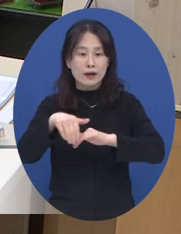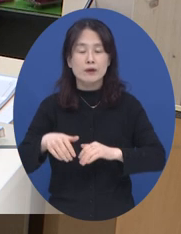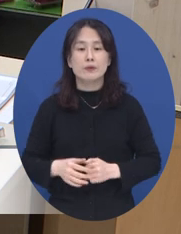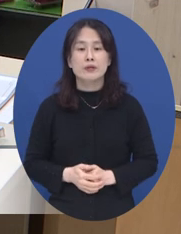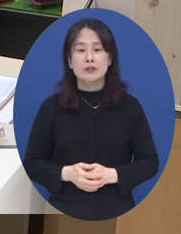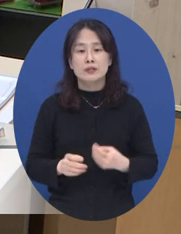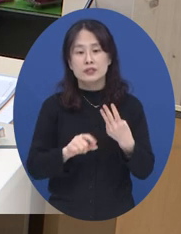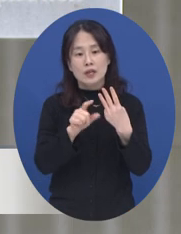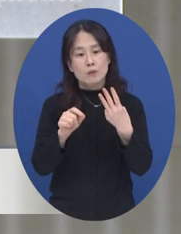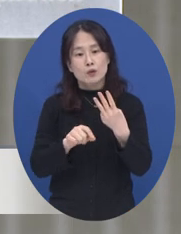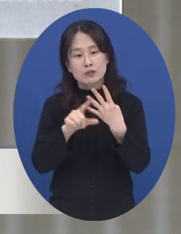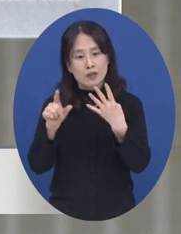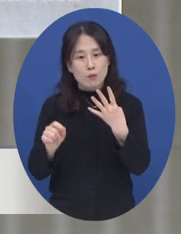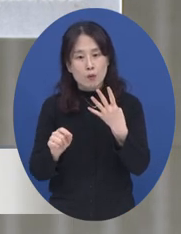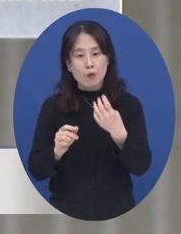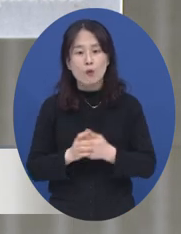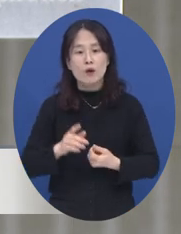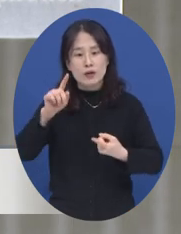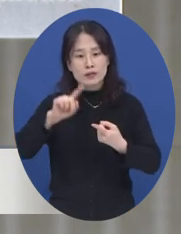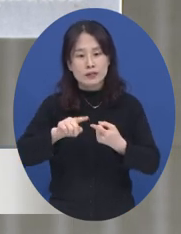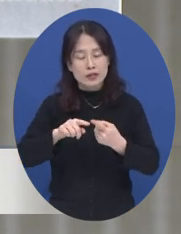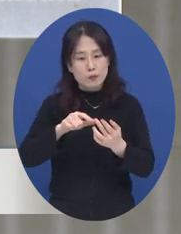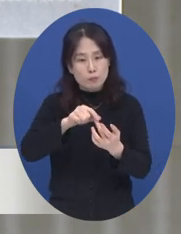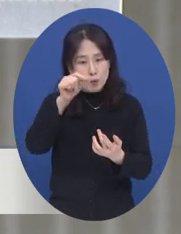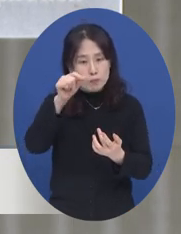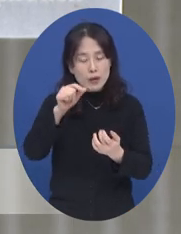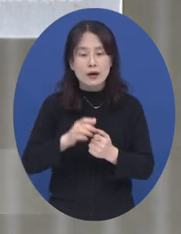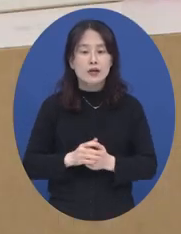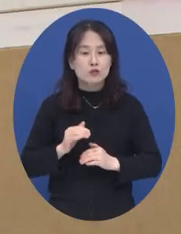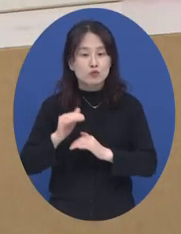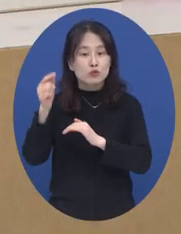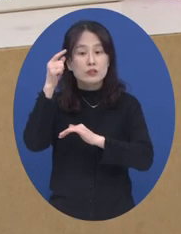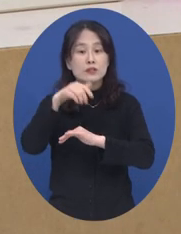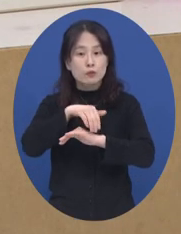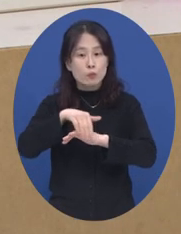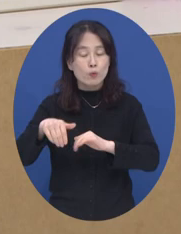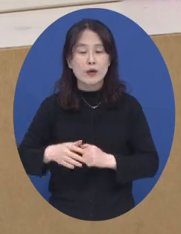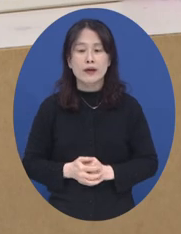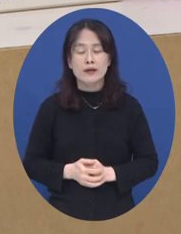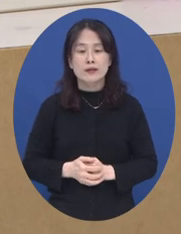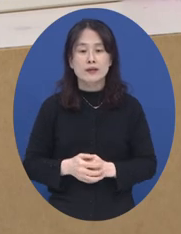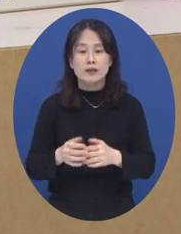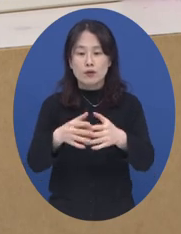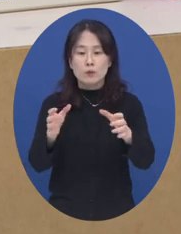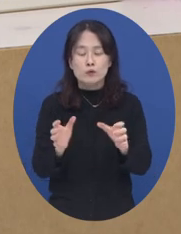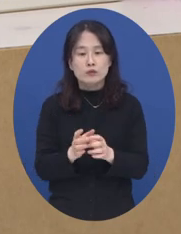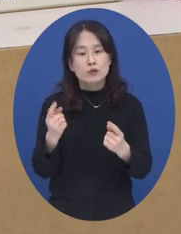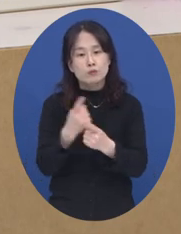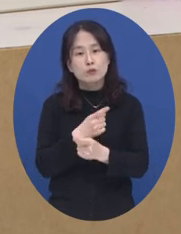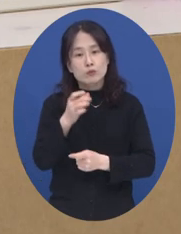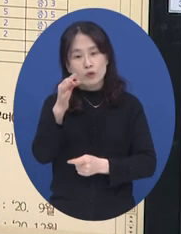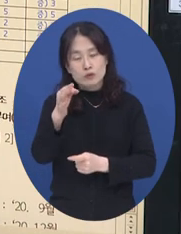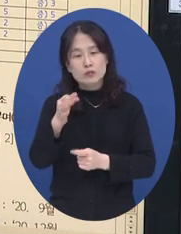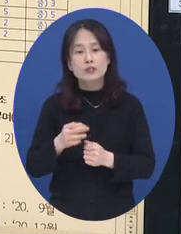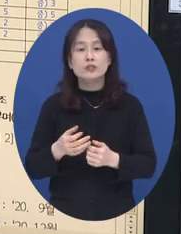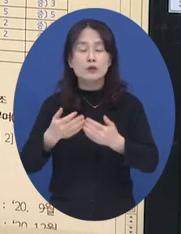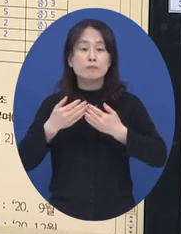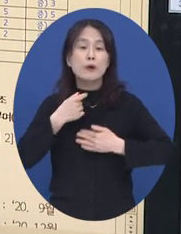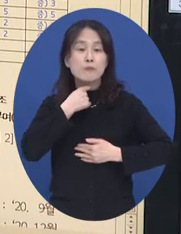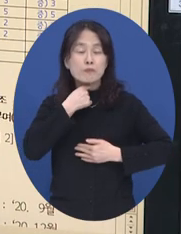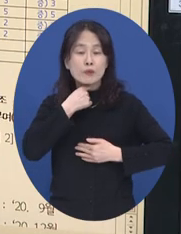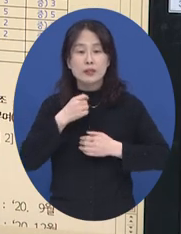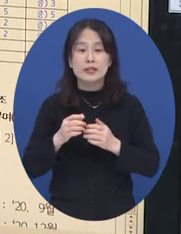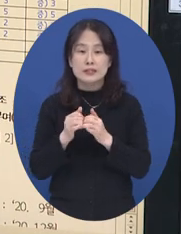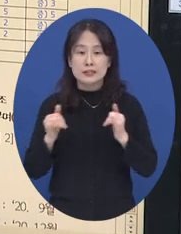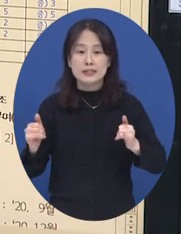3월부터 4월까지 대상 단지를 선정해 추진할 계획 소규모 공동주택 유지 모습이 지원을 받고자 하는 주택은